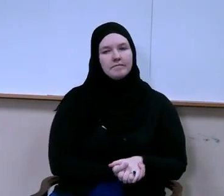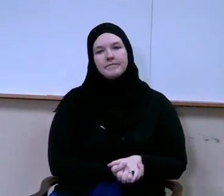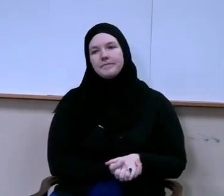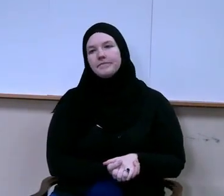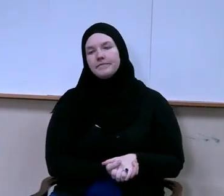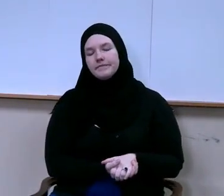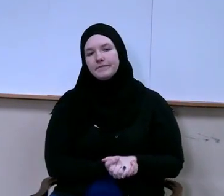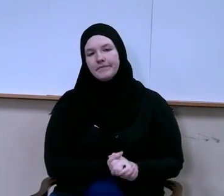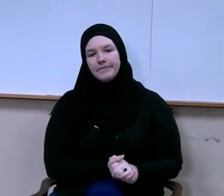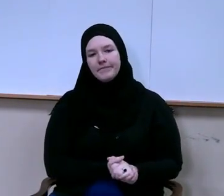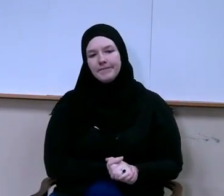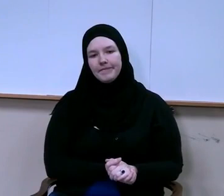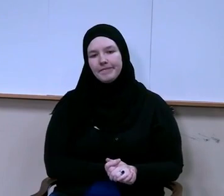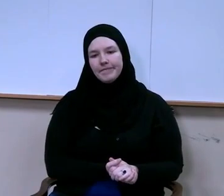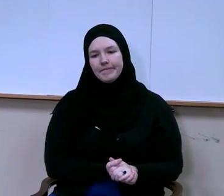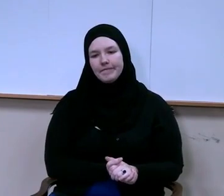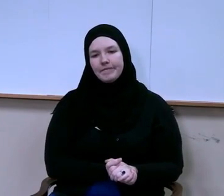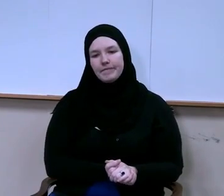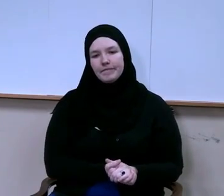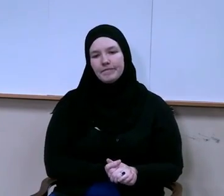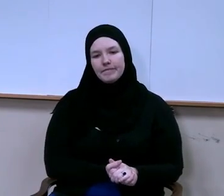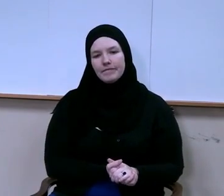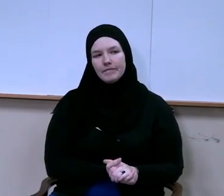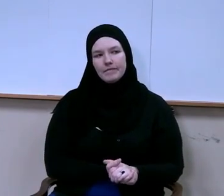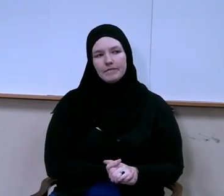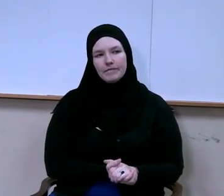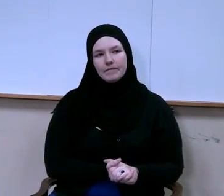في الفلك وجرين بهم بريح طيبة